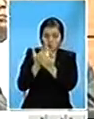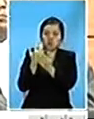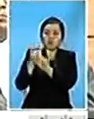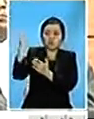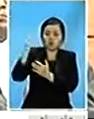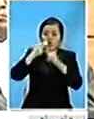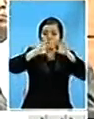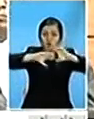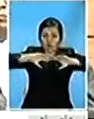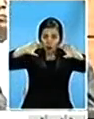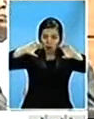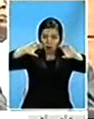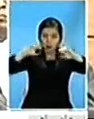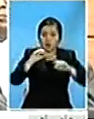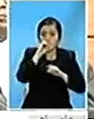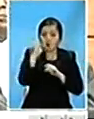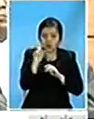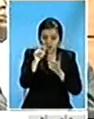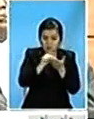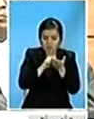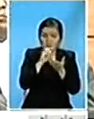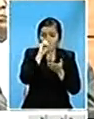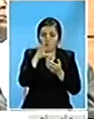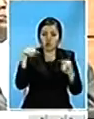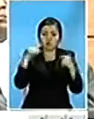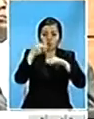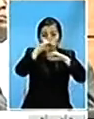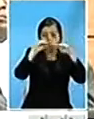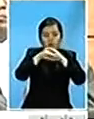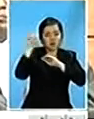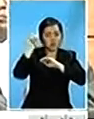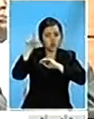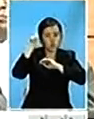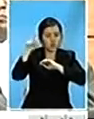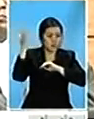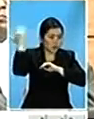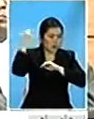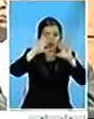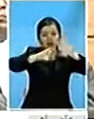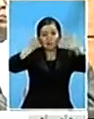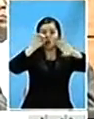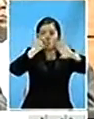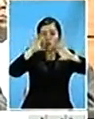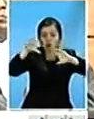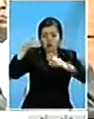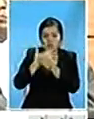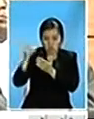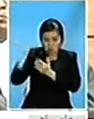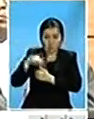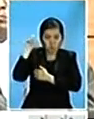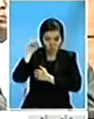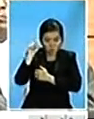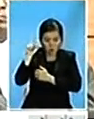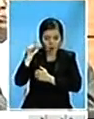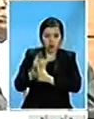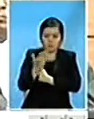ที่เขียนไว้อย่างนั้นเนี่ยก็เพื่อให้สะท้อนความจำเป็นเร่งด่วนที่รัฐบาลอ้างณเวลานั้นรัฐบาลอ้างว่าต้องใช้เงิน